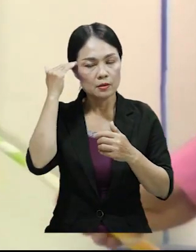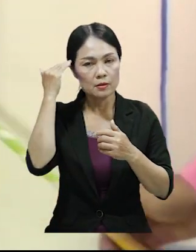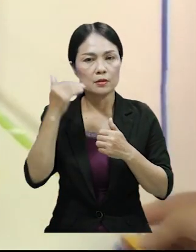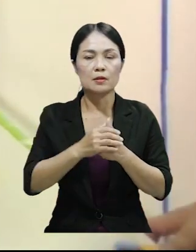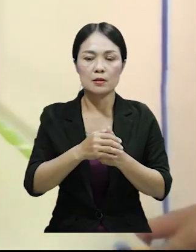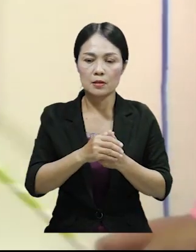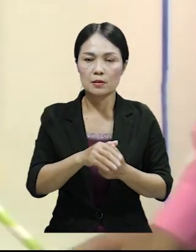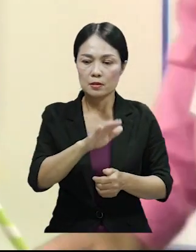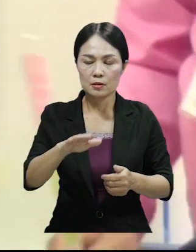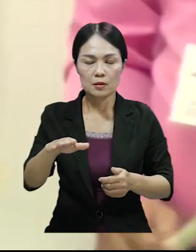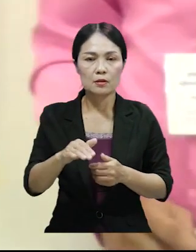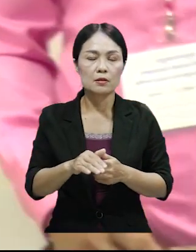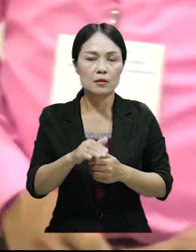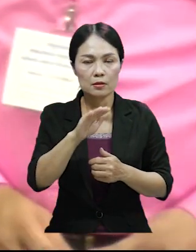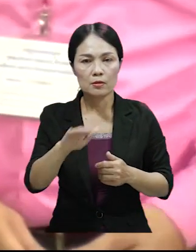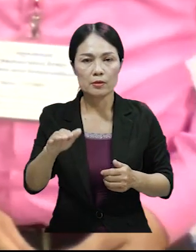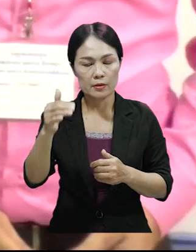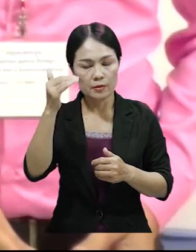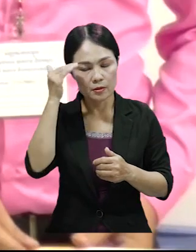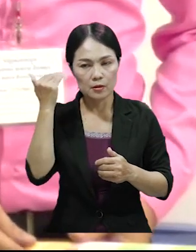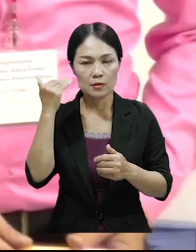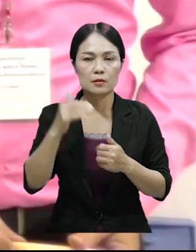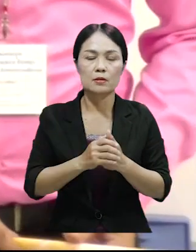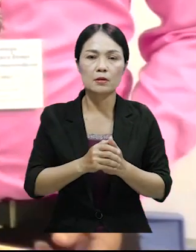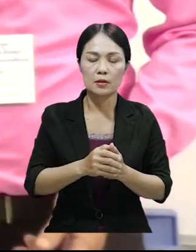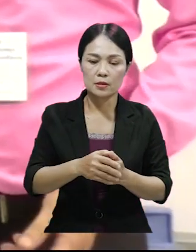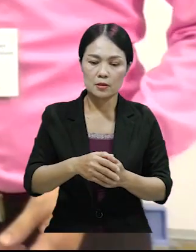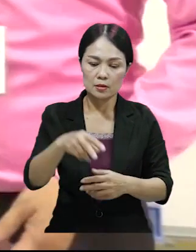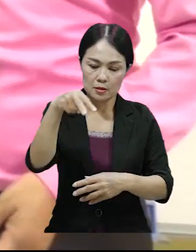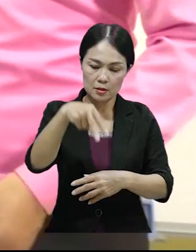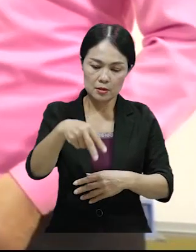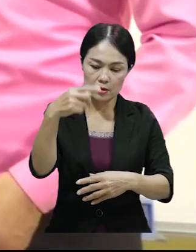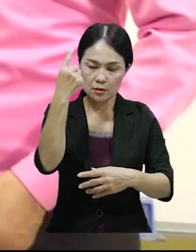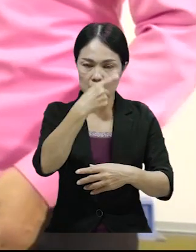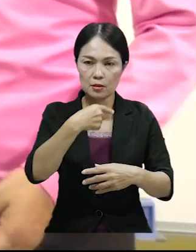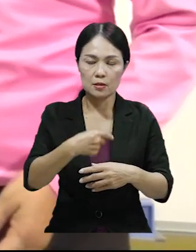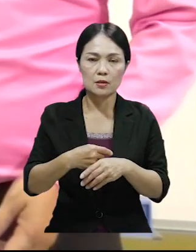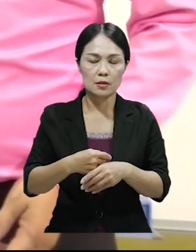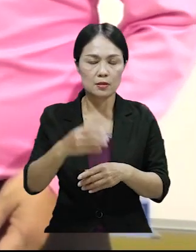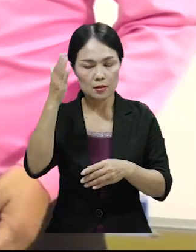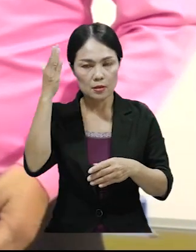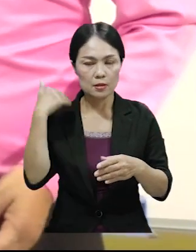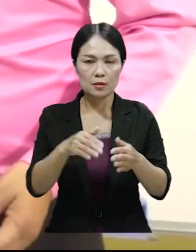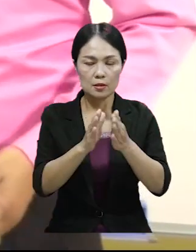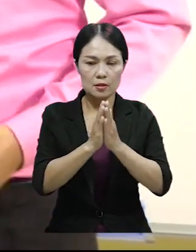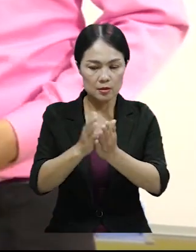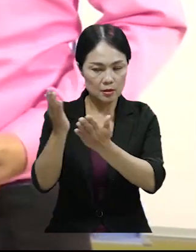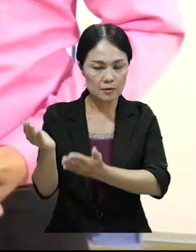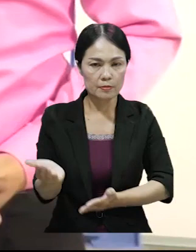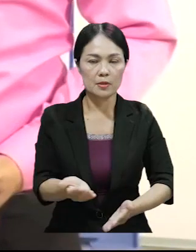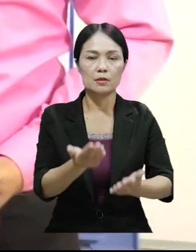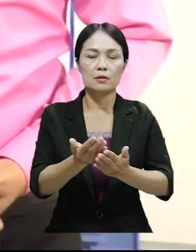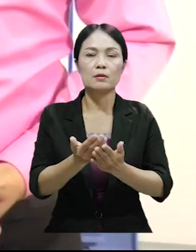បុរសឬកុមារាត្រូវទៅឈរទល់មុខនឹងកុមារីឬក៏ស្ត្រីហើយសំពះអញ្ជើ